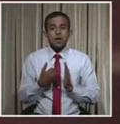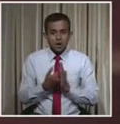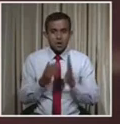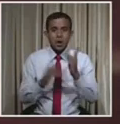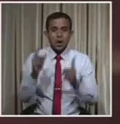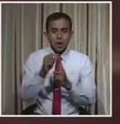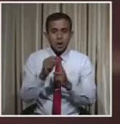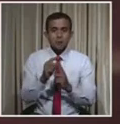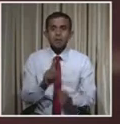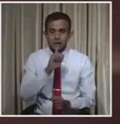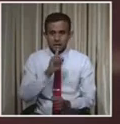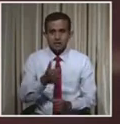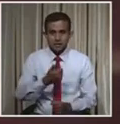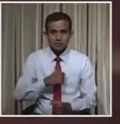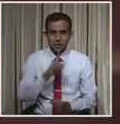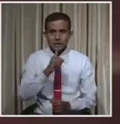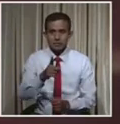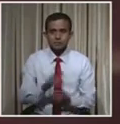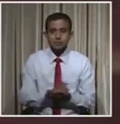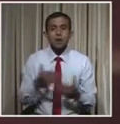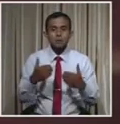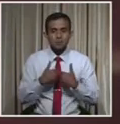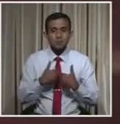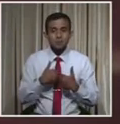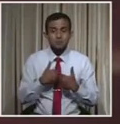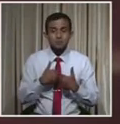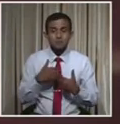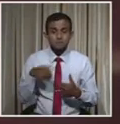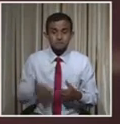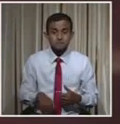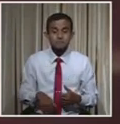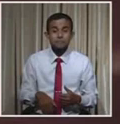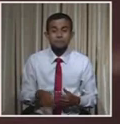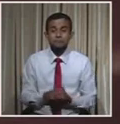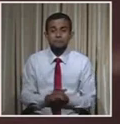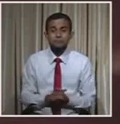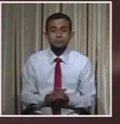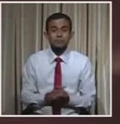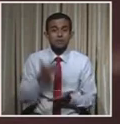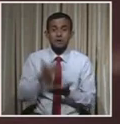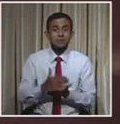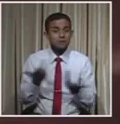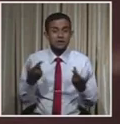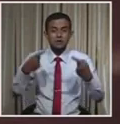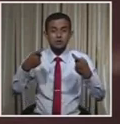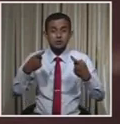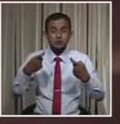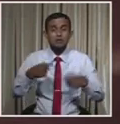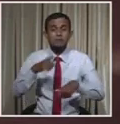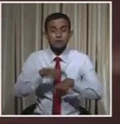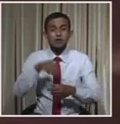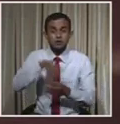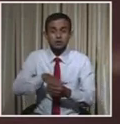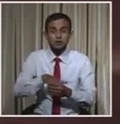මන්ත්‍රීතුමාට සඳහන් කරන්න කැමැති මම මේ නොනවතින යුද්ධයේ පවතින කාල පරිච්ඡේදය